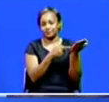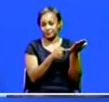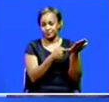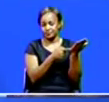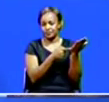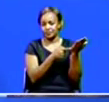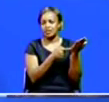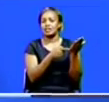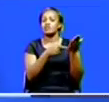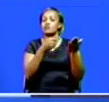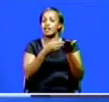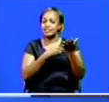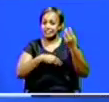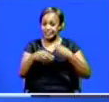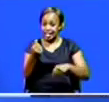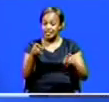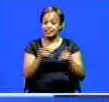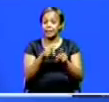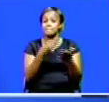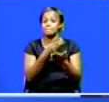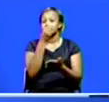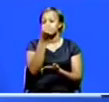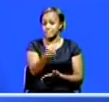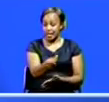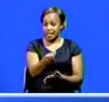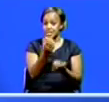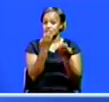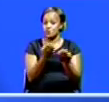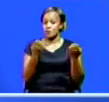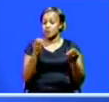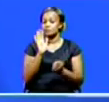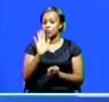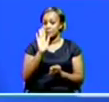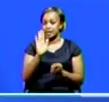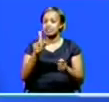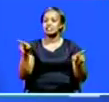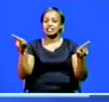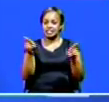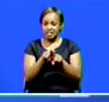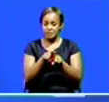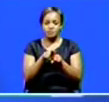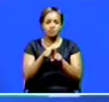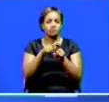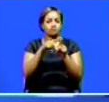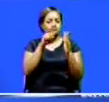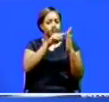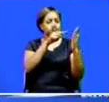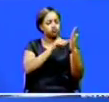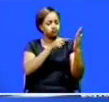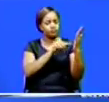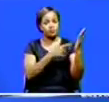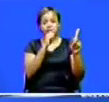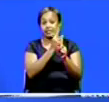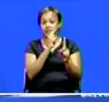kuuza na kununua bidhaa za kilimo. Wakulima pamoja na wanunuzi hujisajili bila malipo na kuorodhesha bidhaa mbalimbali.